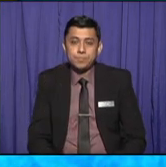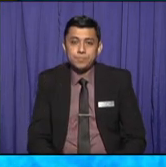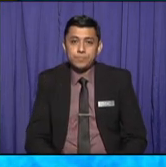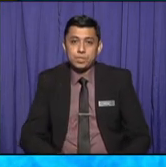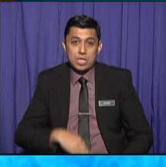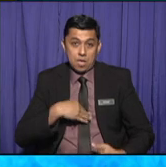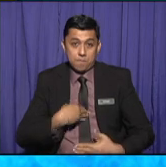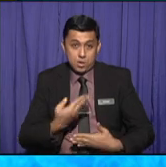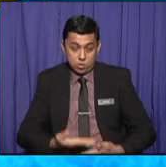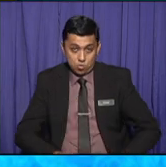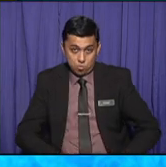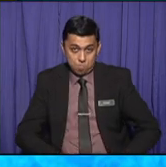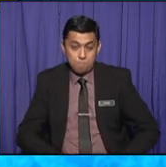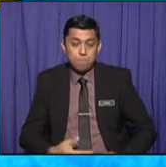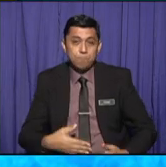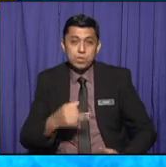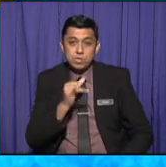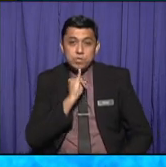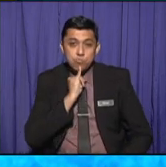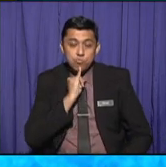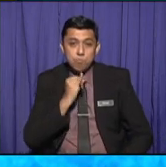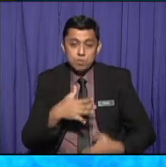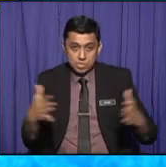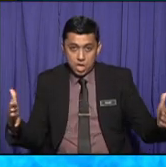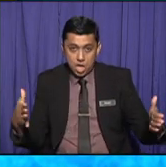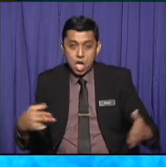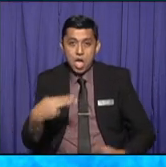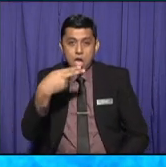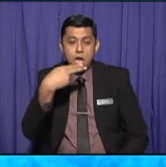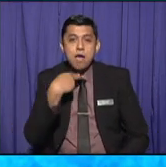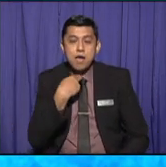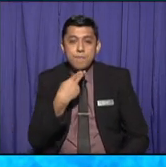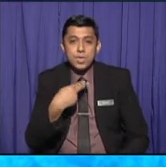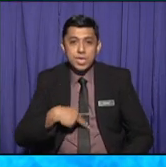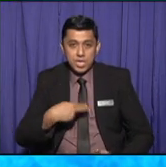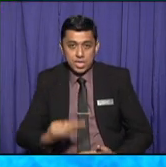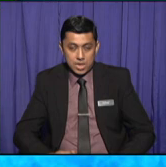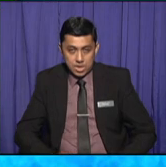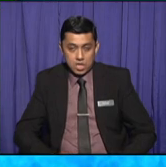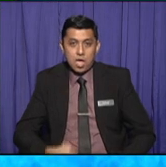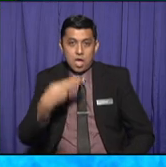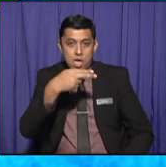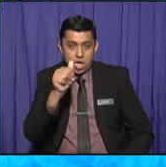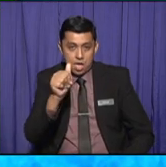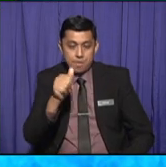Perut ibu besar sebab ibu hamil. Bunyinya ha.